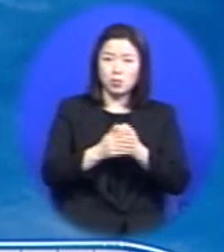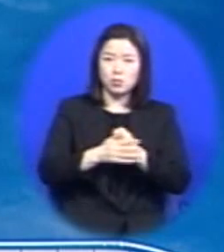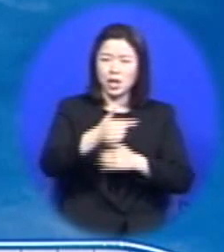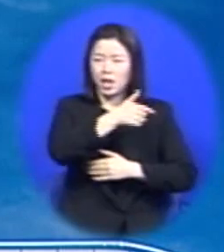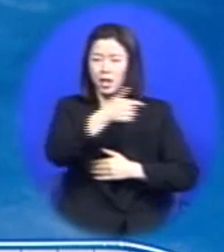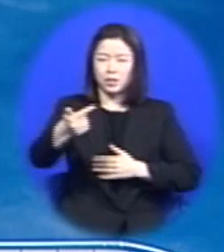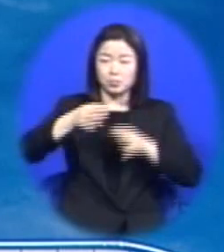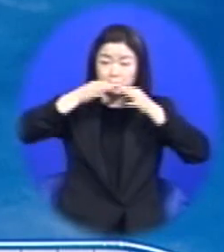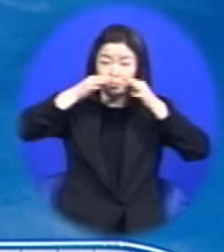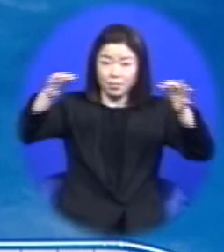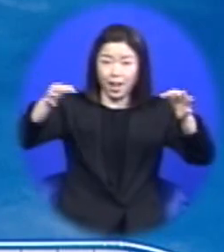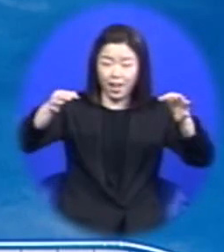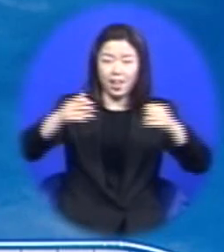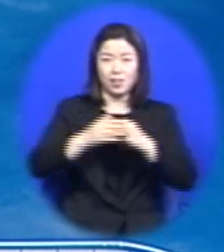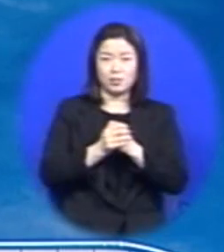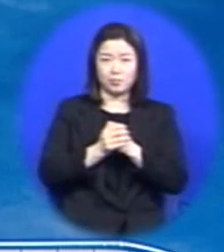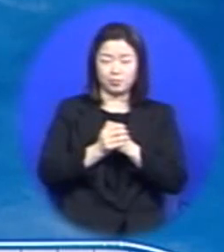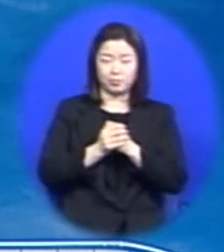소리로 불러주는 거잖아요.